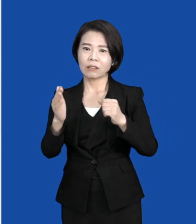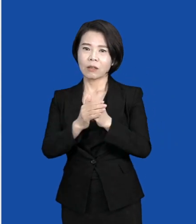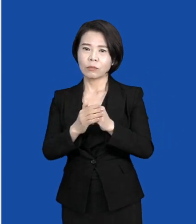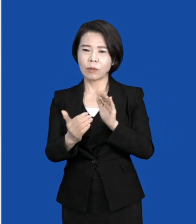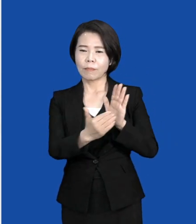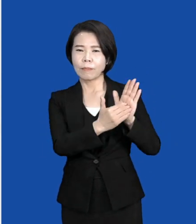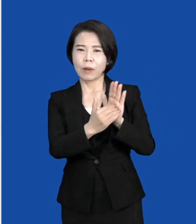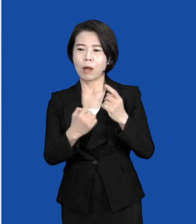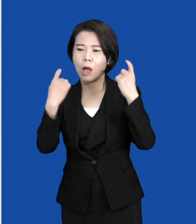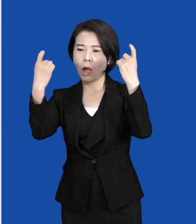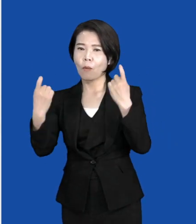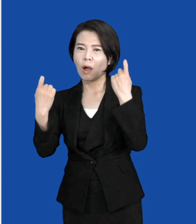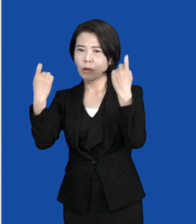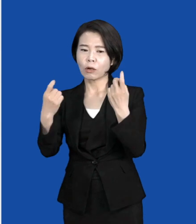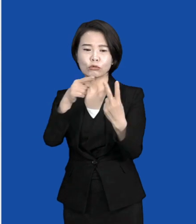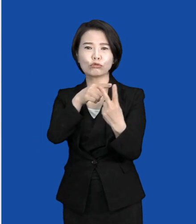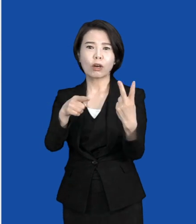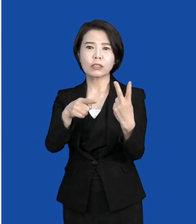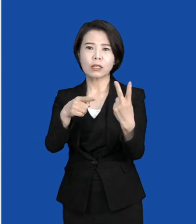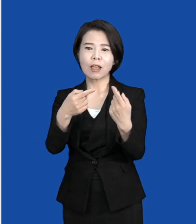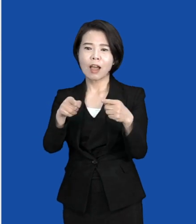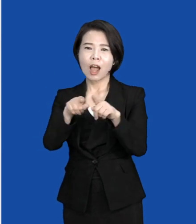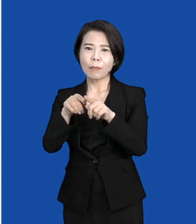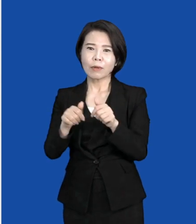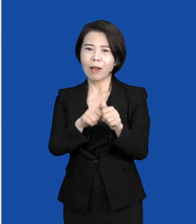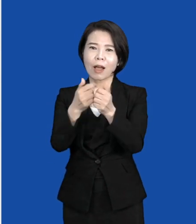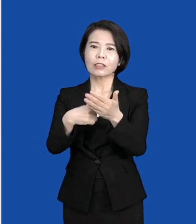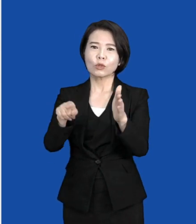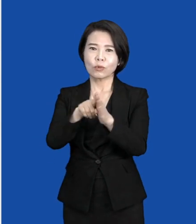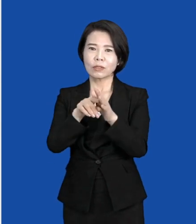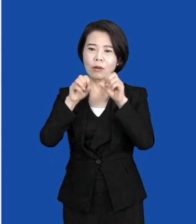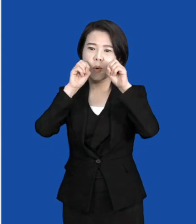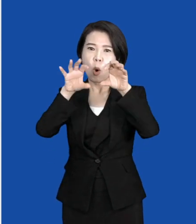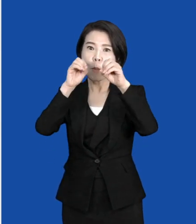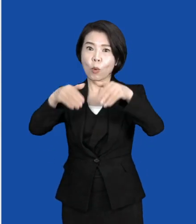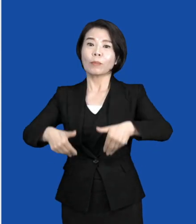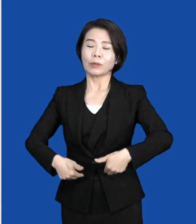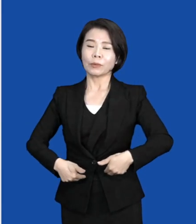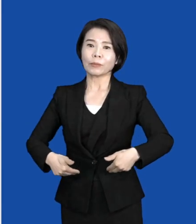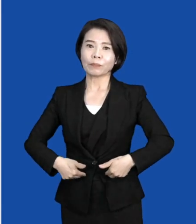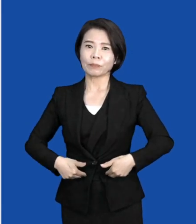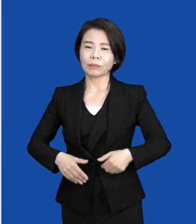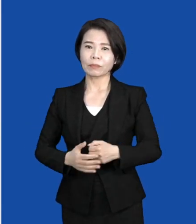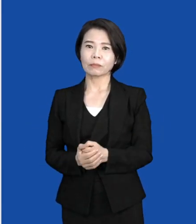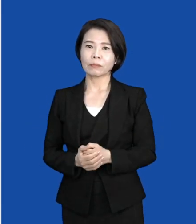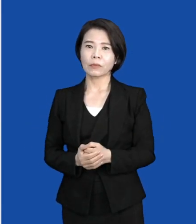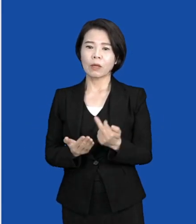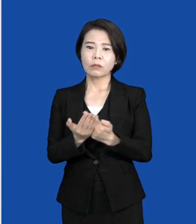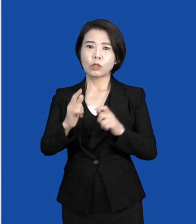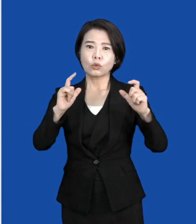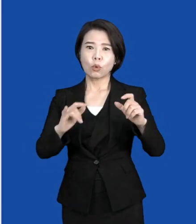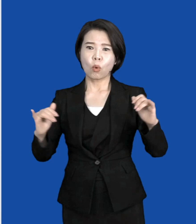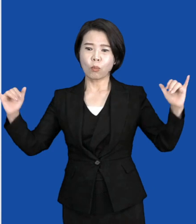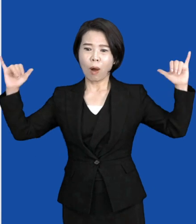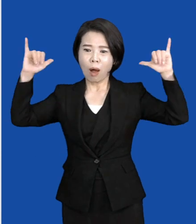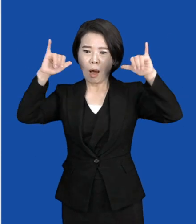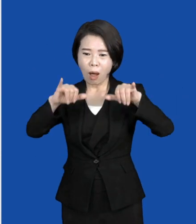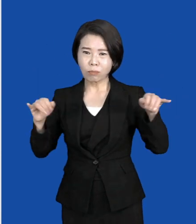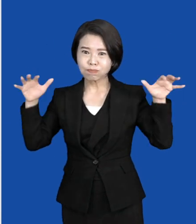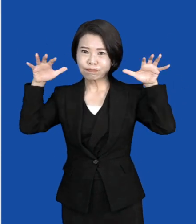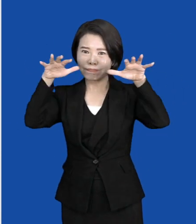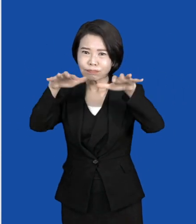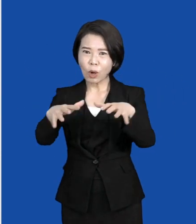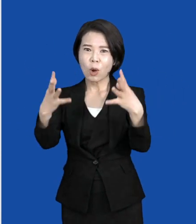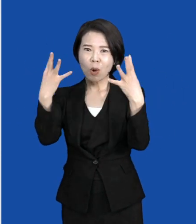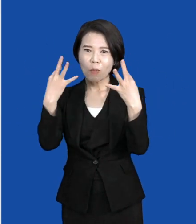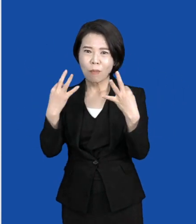방역과 관광 두 가지 모두의 공존을 위한 캠페인을 전개합니다. 앞서 제주를 찾는 관광객 수가